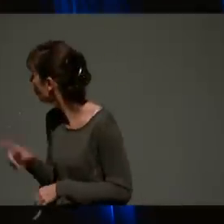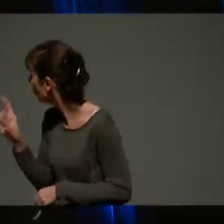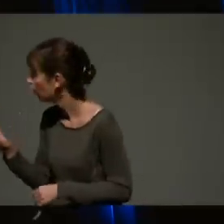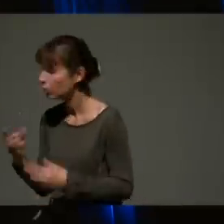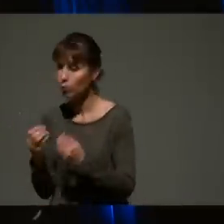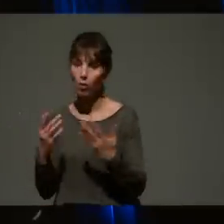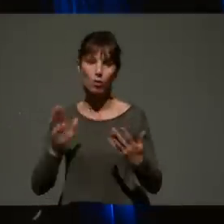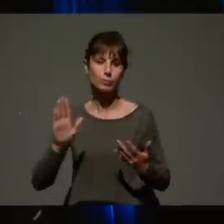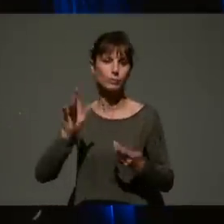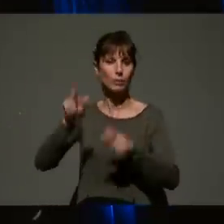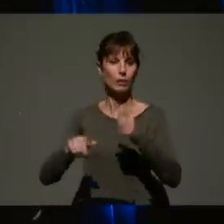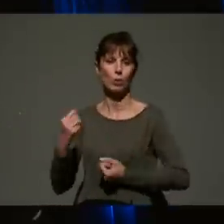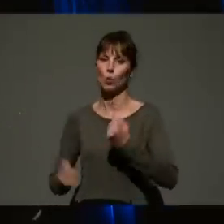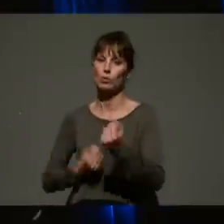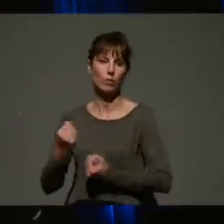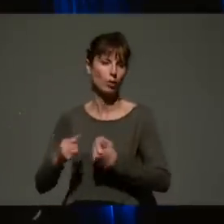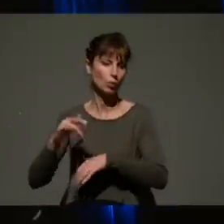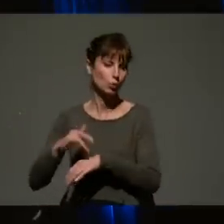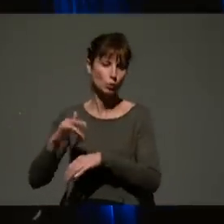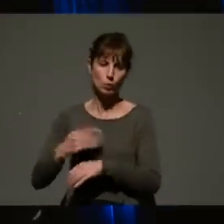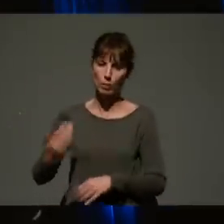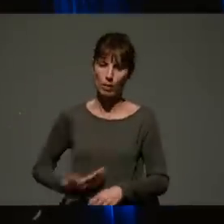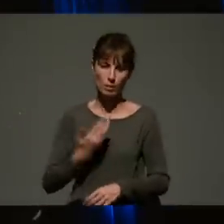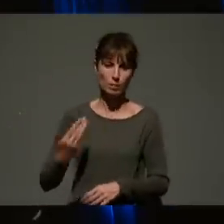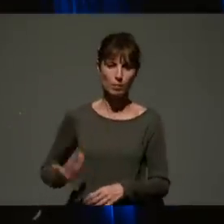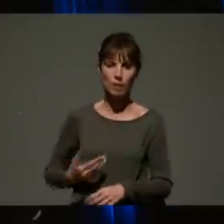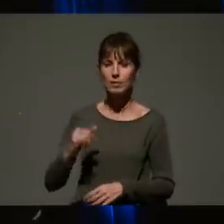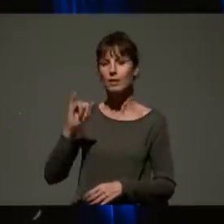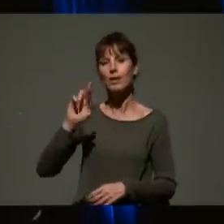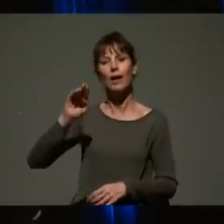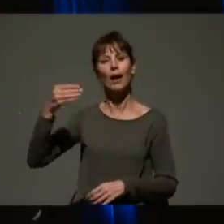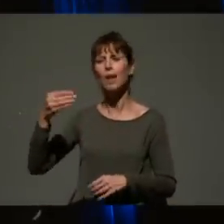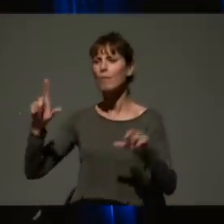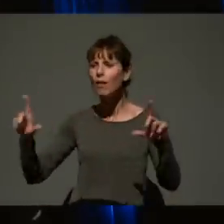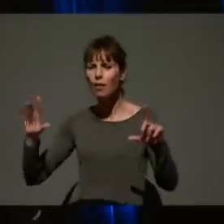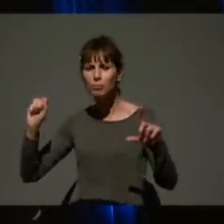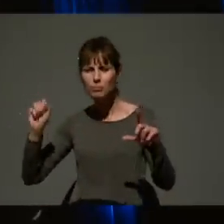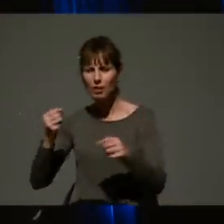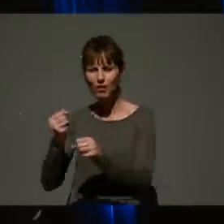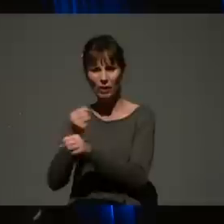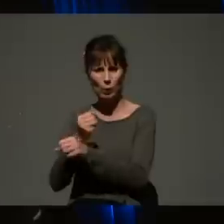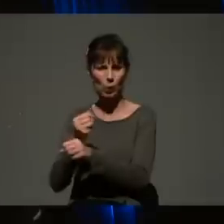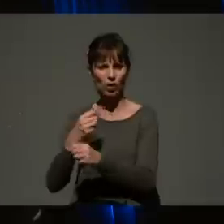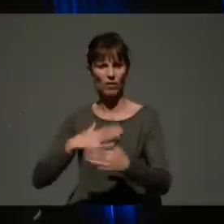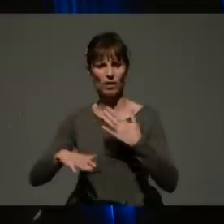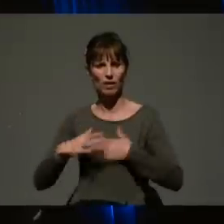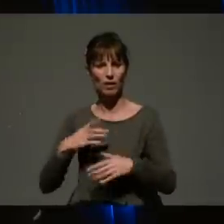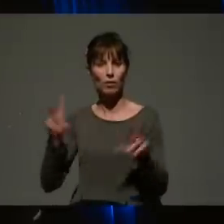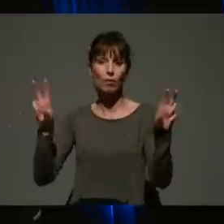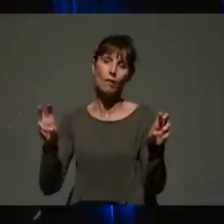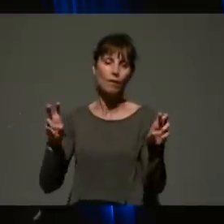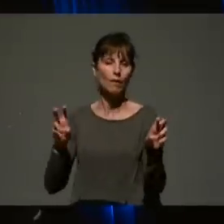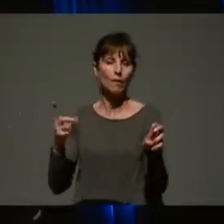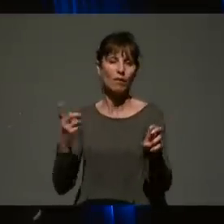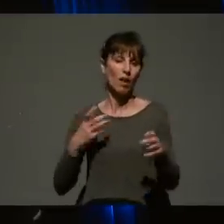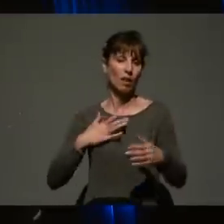de sportifs et surtout de coureurs à pied, vous voyez ici une IRM avec ce trait-là, ce qu'on appelle les fractures de fatigue. Ce n'est pas lié du tout à la fatigue,